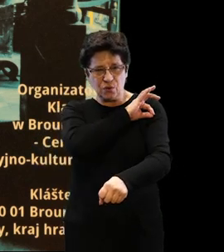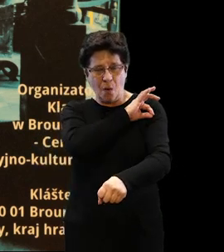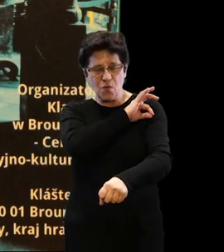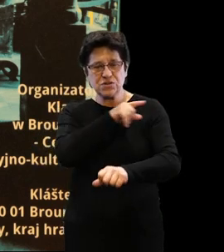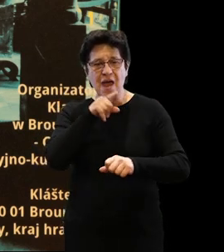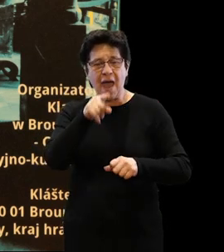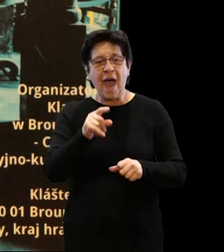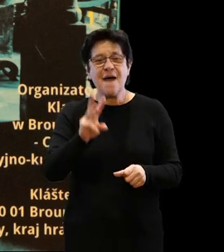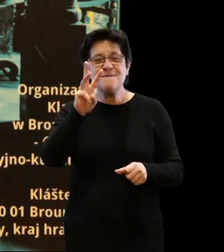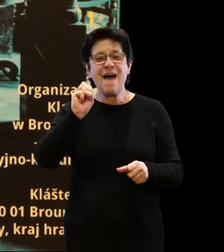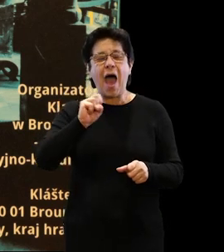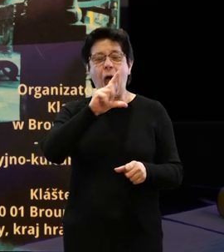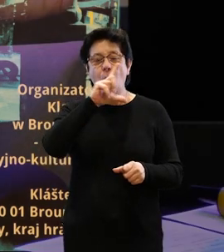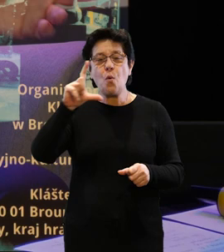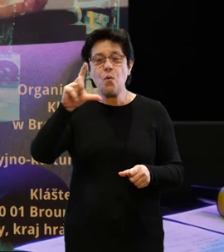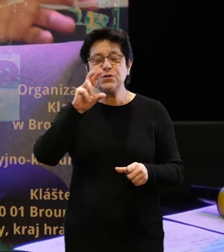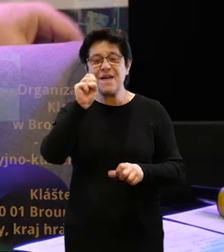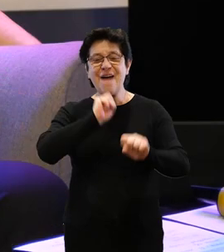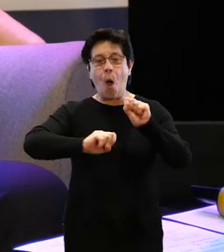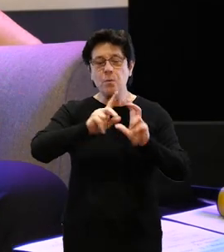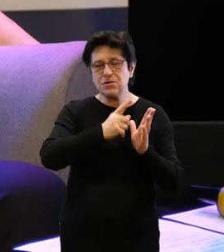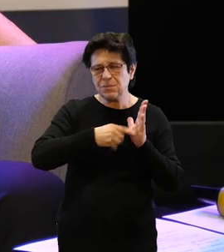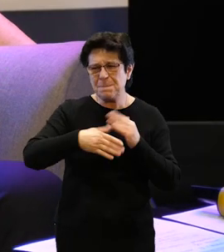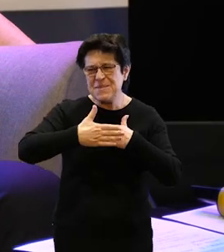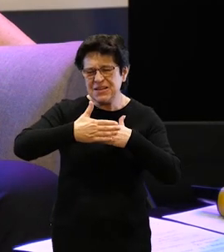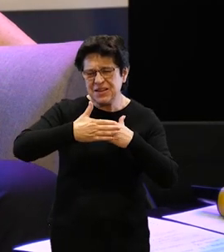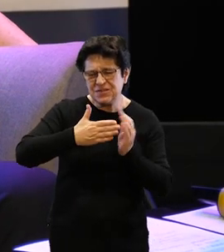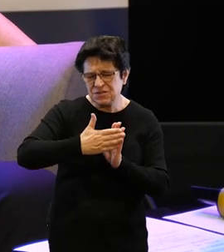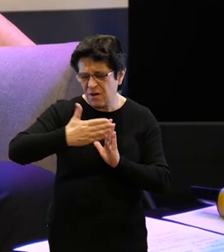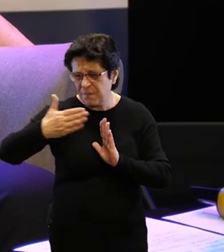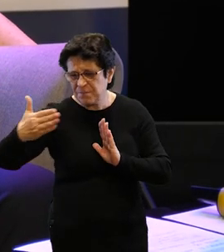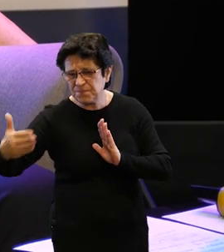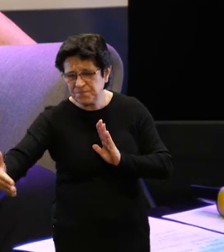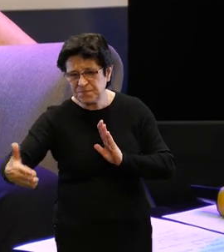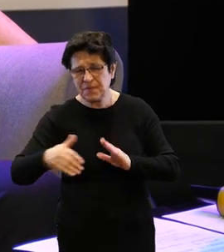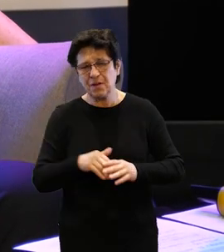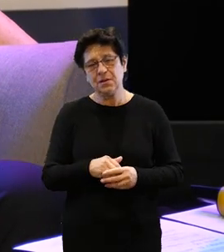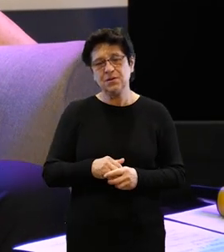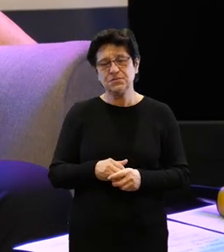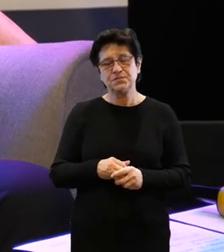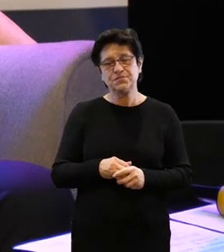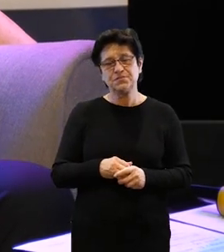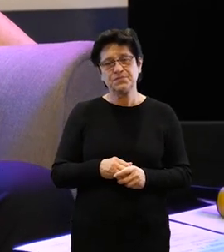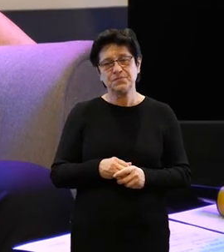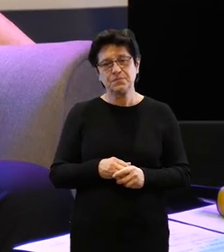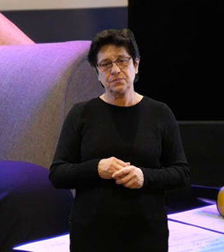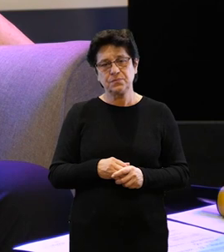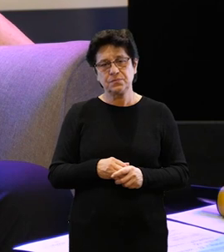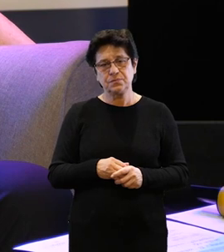Wałbrzycha zwiedzić Książ No to jest bardzo bliziutko przy obecnych bardzo dobrych drogach